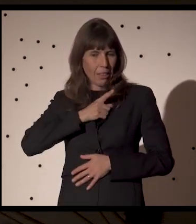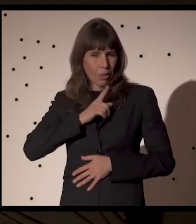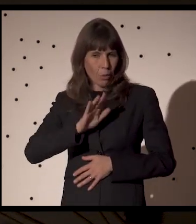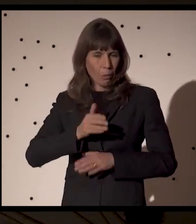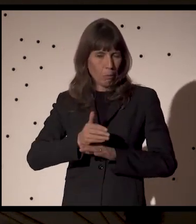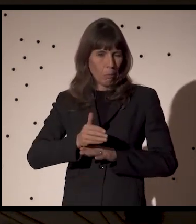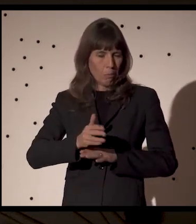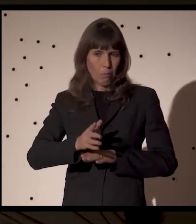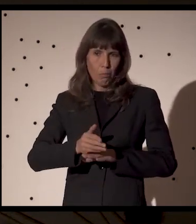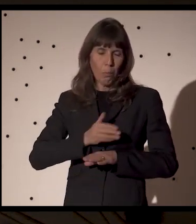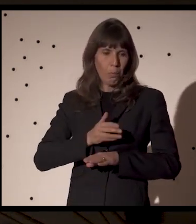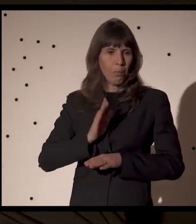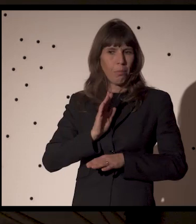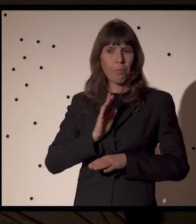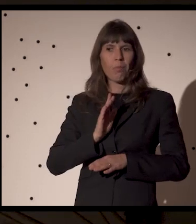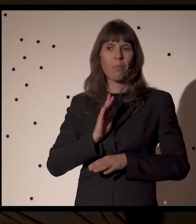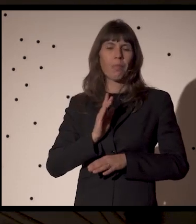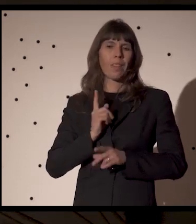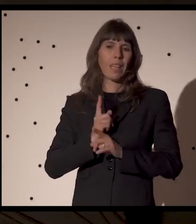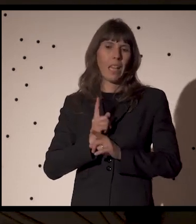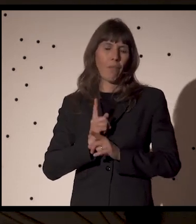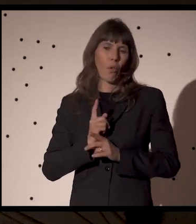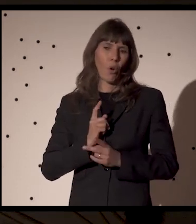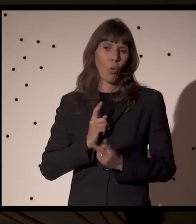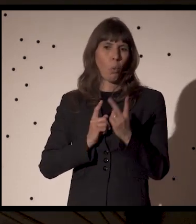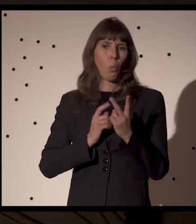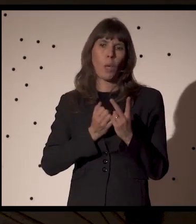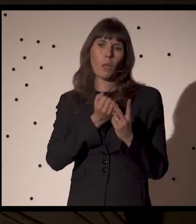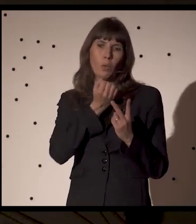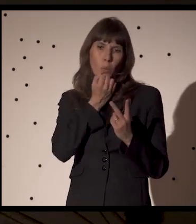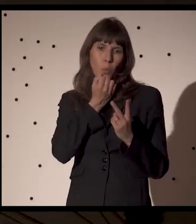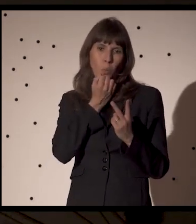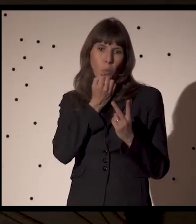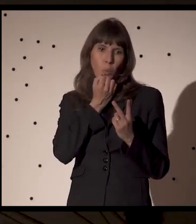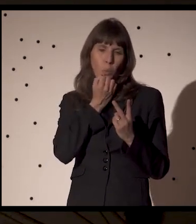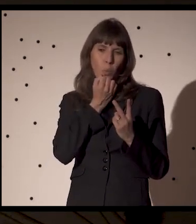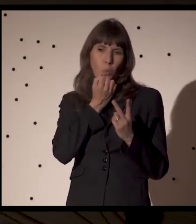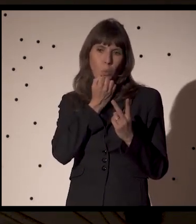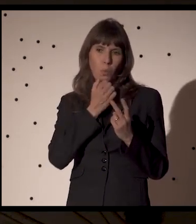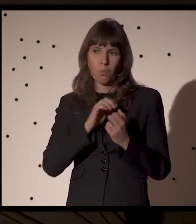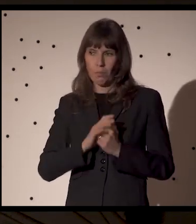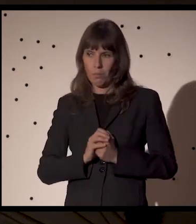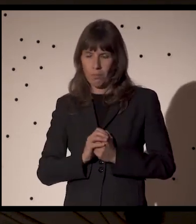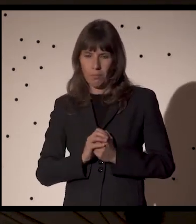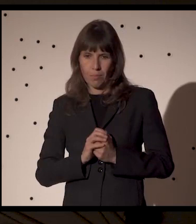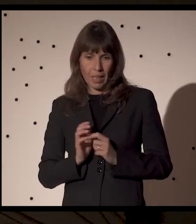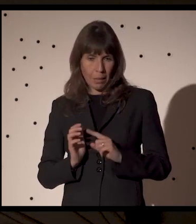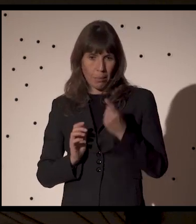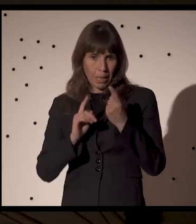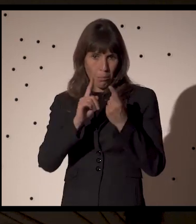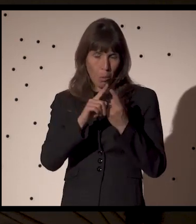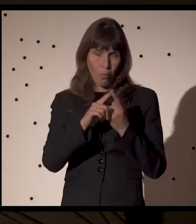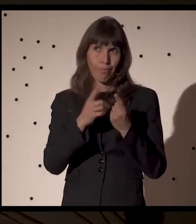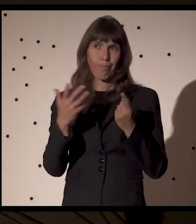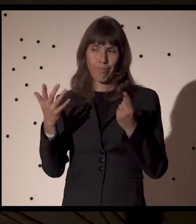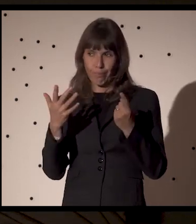brevissime scuse In primo luogo la scusa per tutte le cose di cui mi dimenticherò e mi